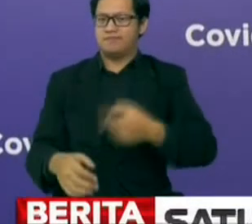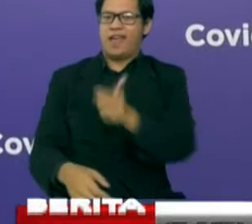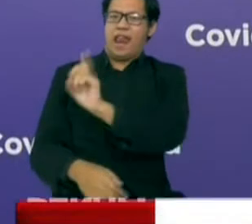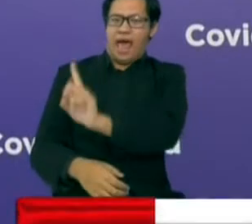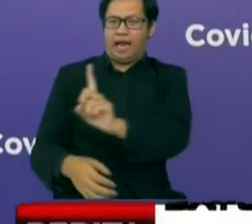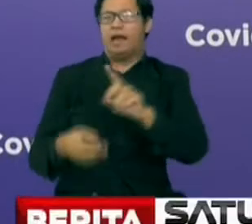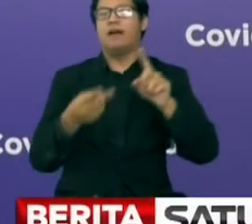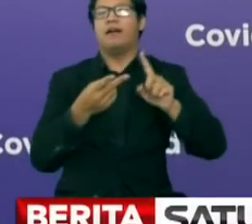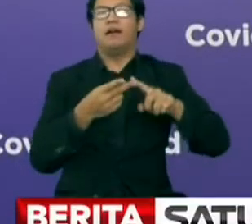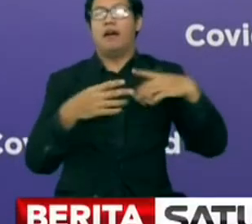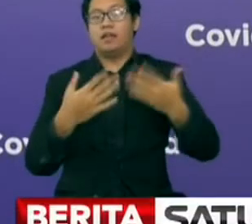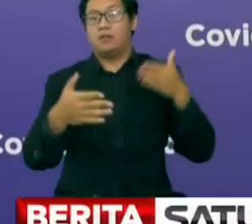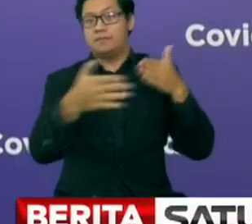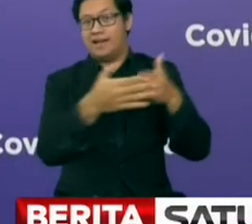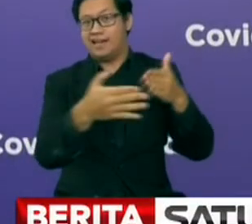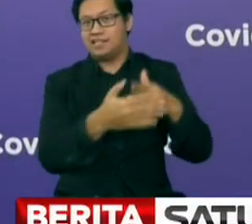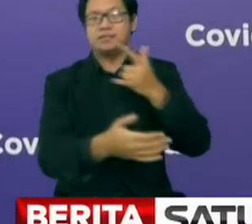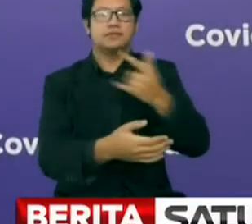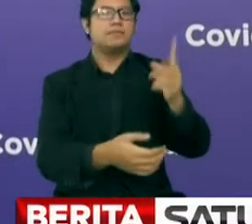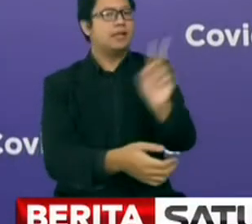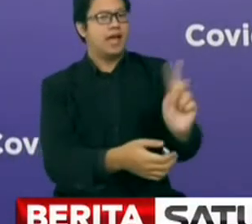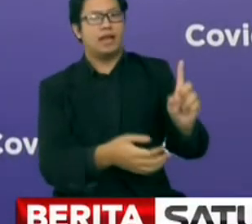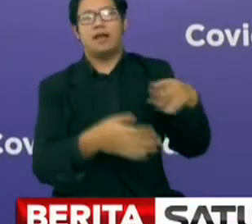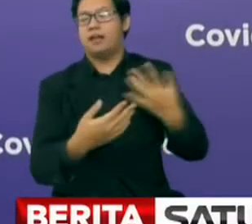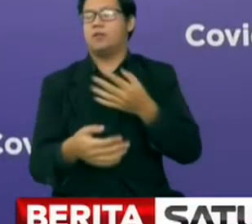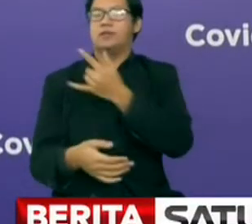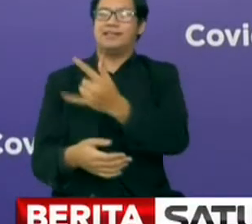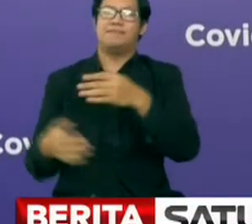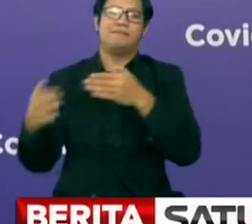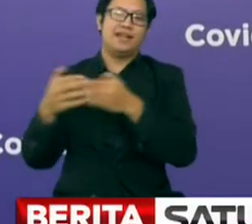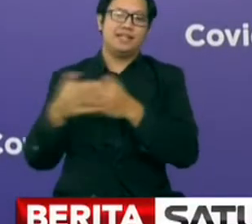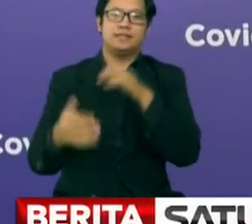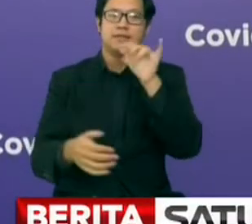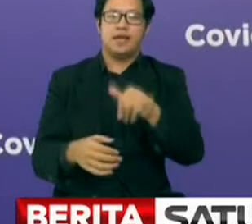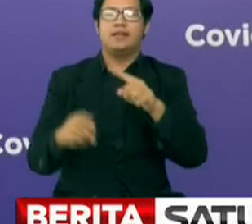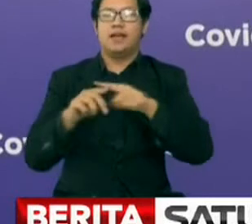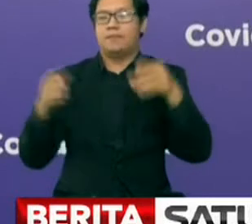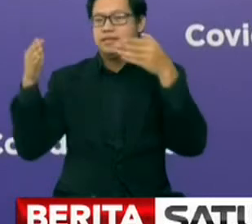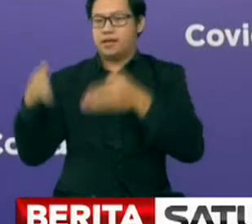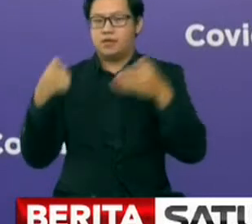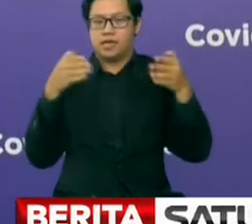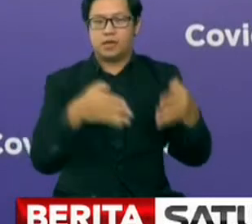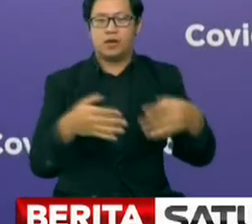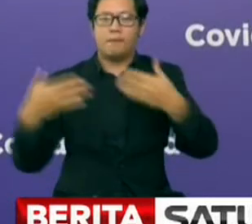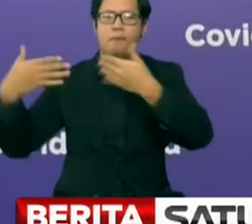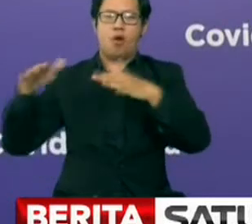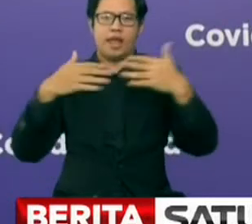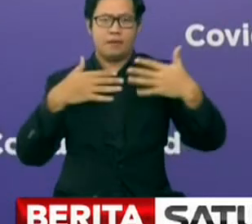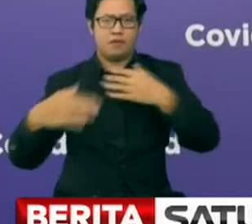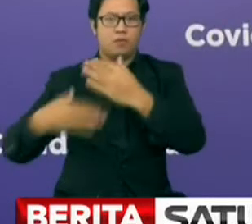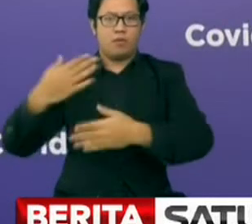atau dibatasi tetap dilarang dan tetap dibatasi tapi sektor yang kemudian diijinkan untuk